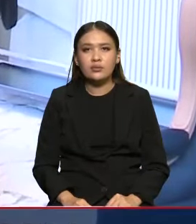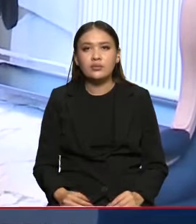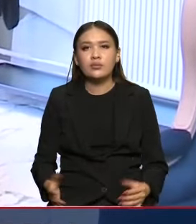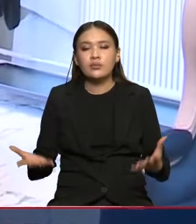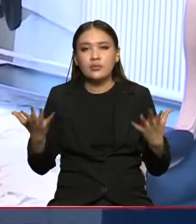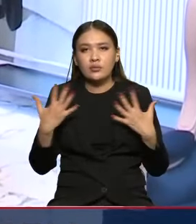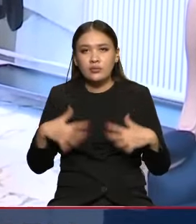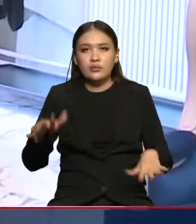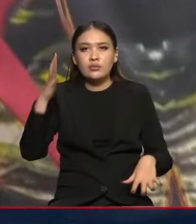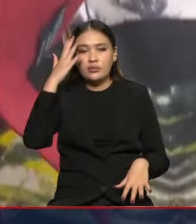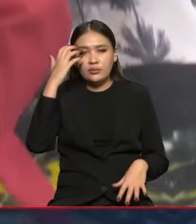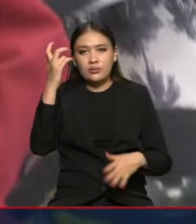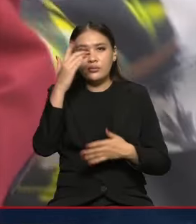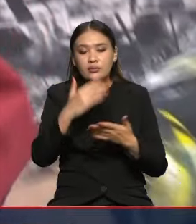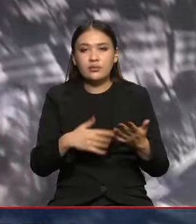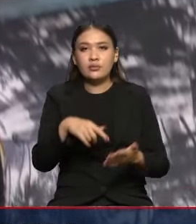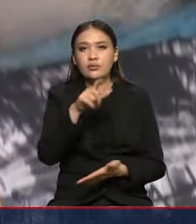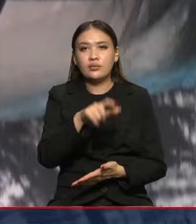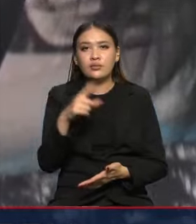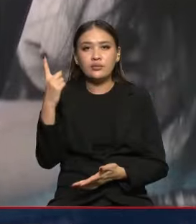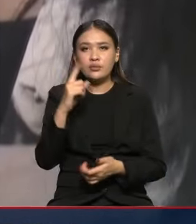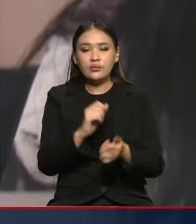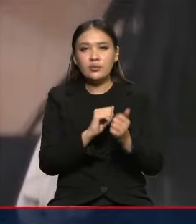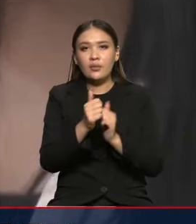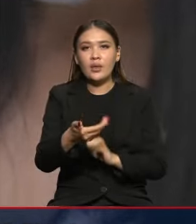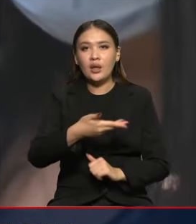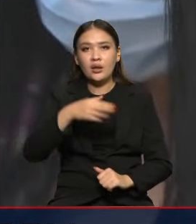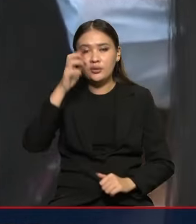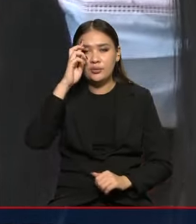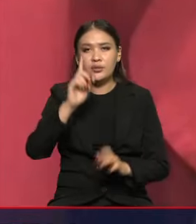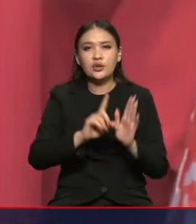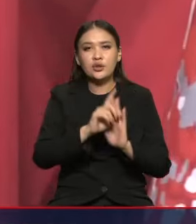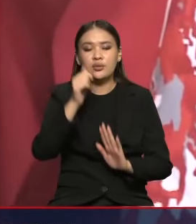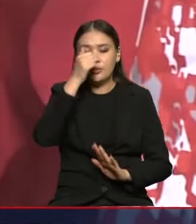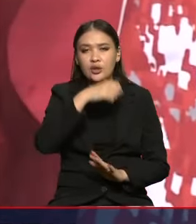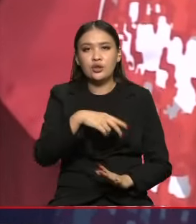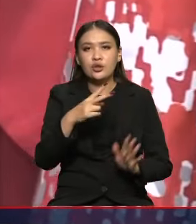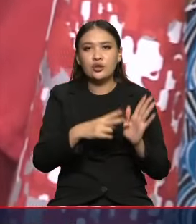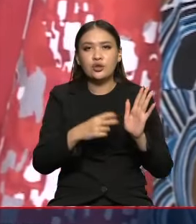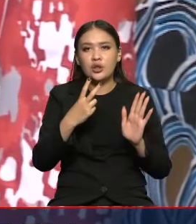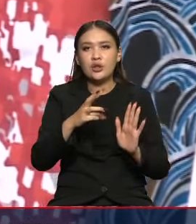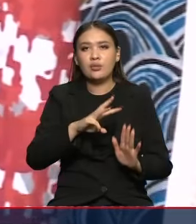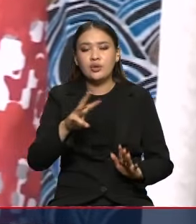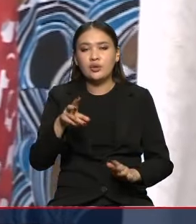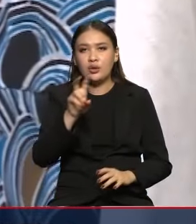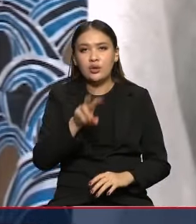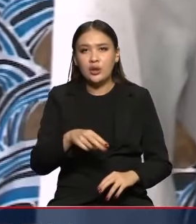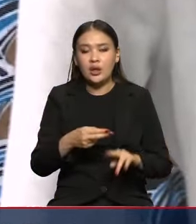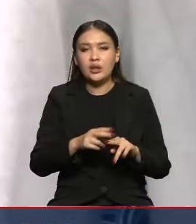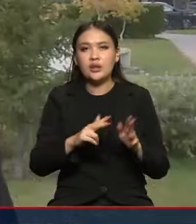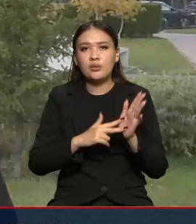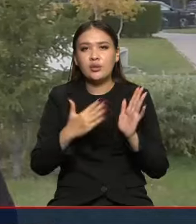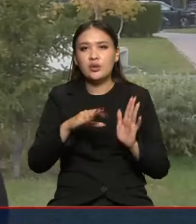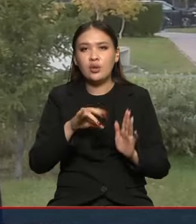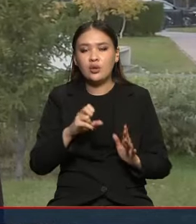Көйлек көншікке құмарлардың тізімінде отандастарымыз алдыңғы сапта. Елімізге жыл басынан бері сырттан 702 миллион долларға 85 мың тонна киім